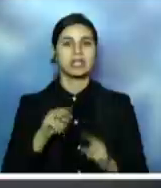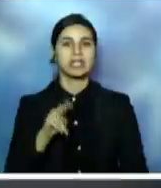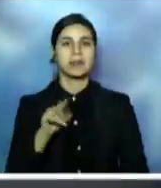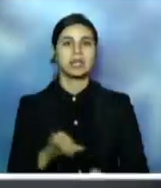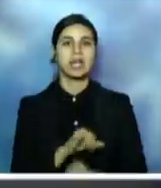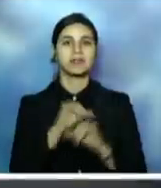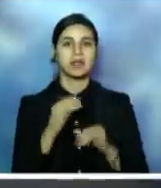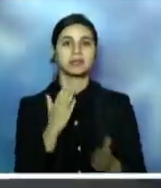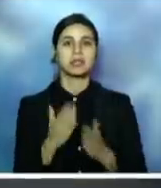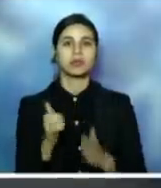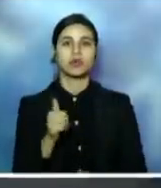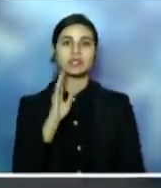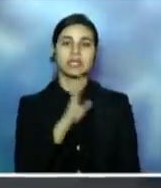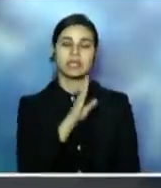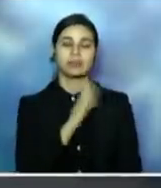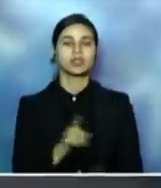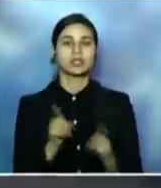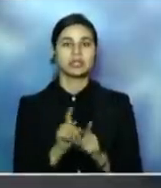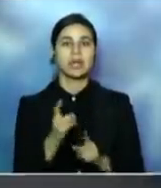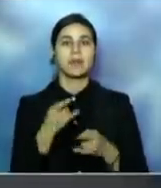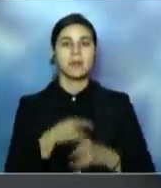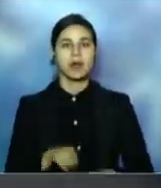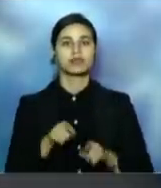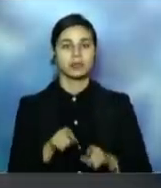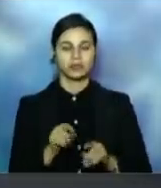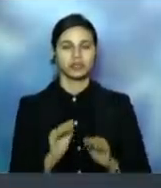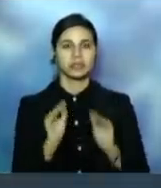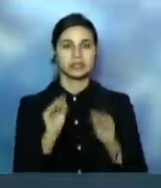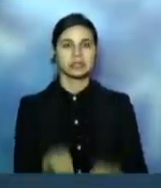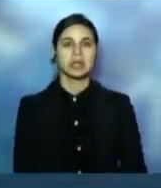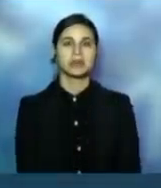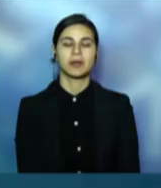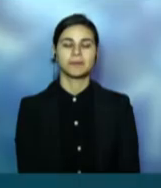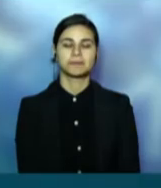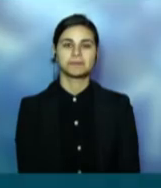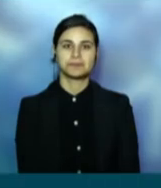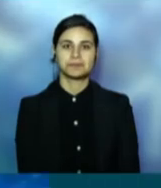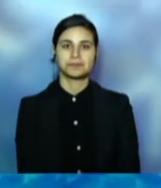განვითარების ალბათობა, როგორც დედებში, ისე ახალშობილებში იზრდება.